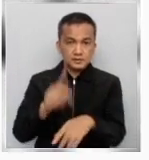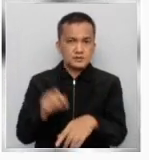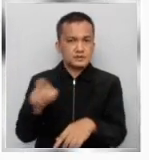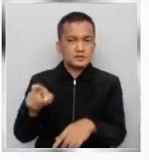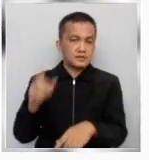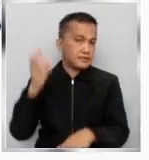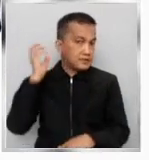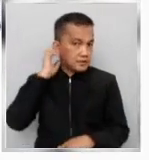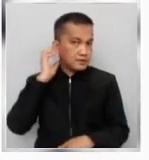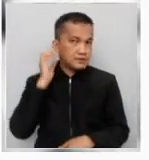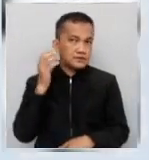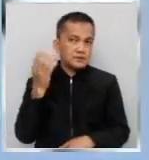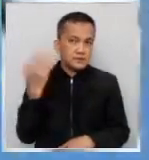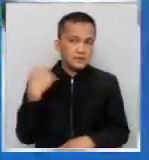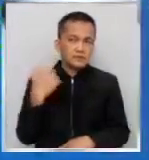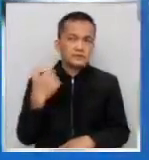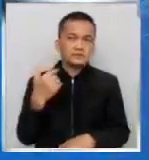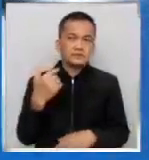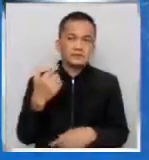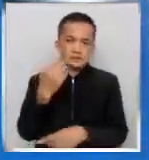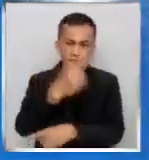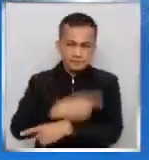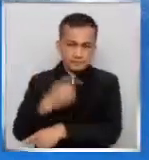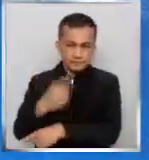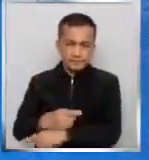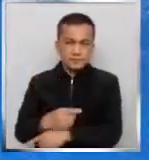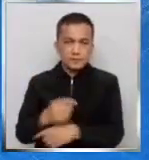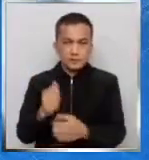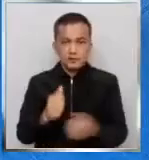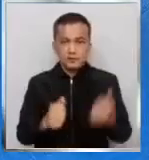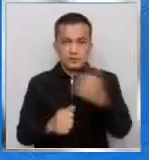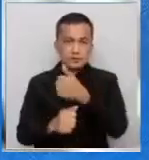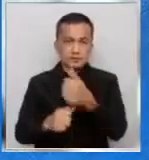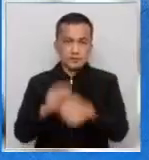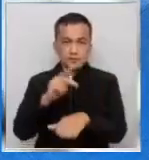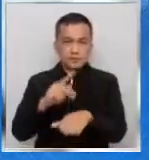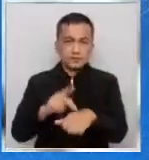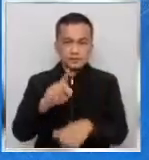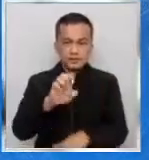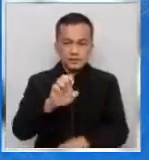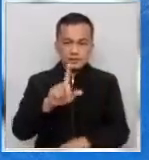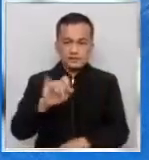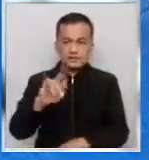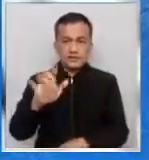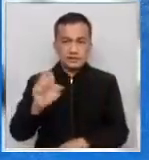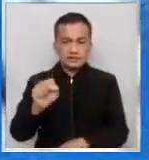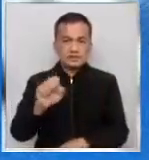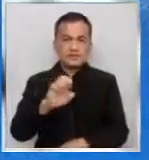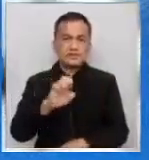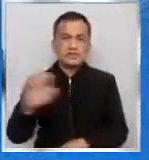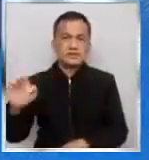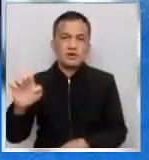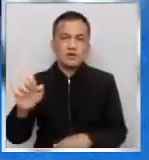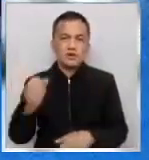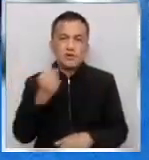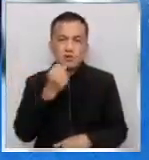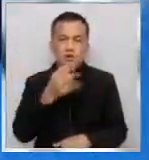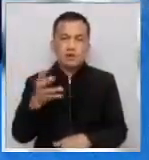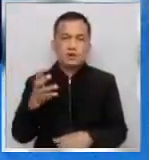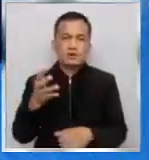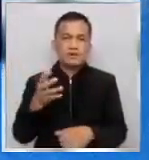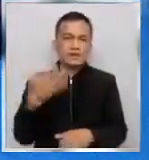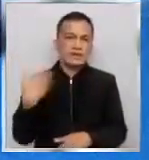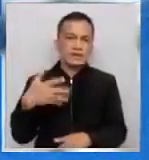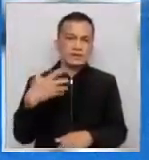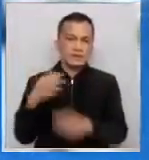mga nakaraang araw. Dominante ngayon sa bansa yung easterlies, yan yung warm and humid wind na galing pa po dito sa may